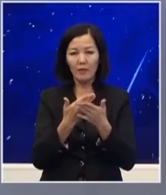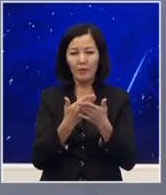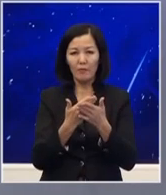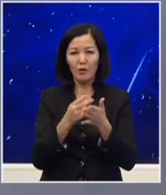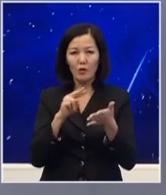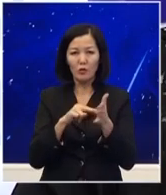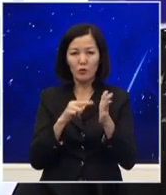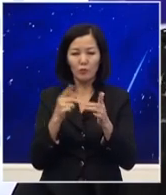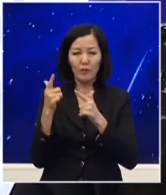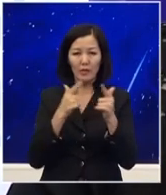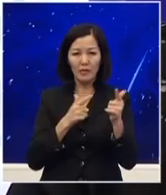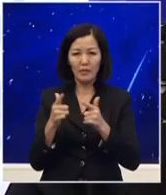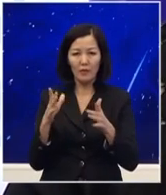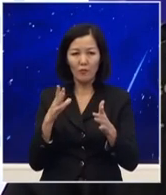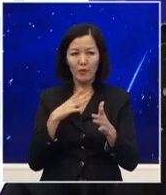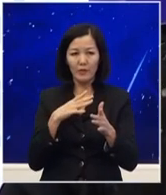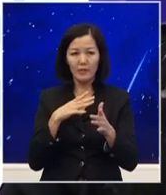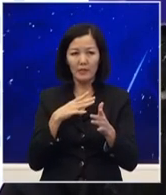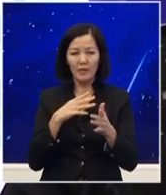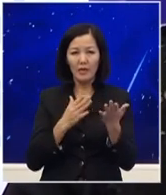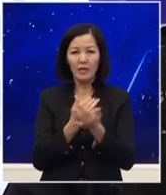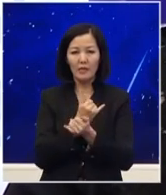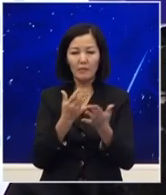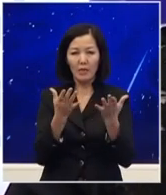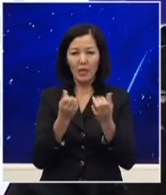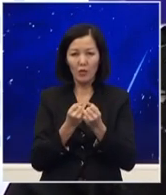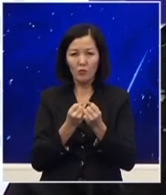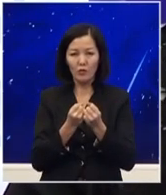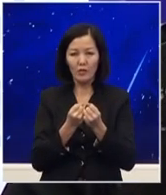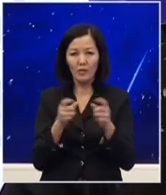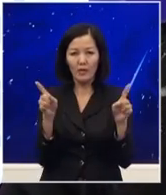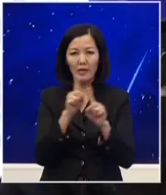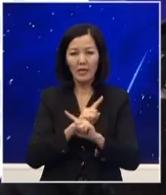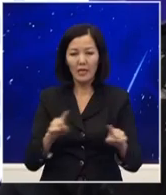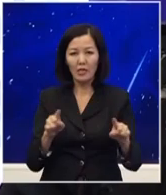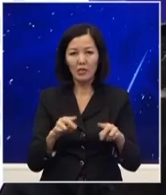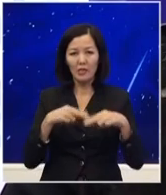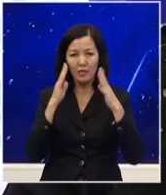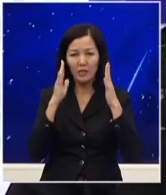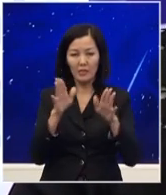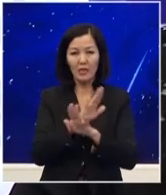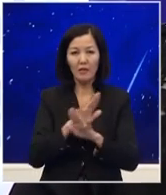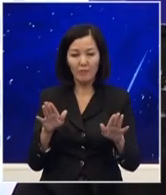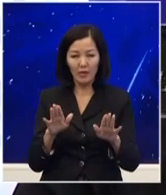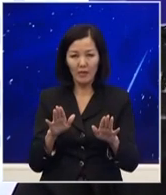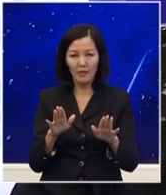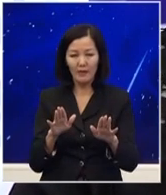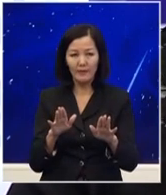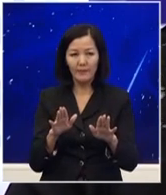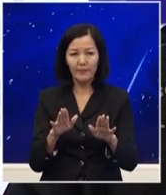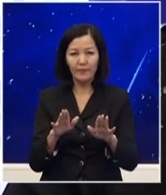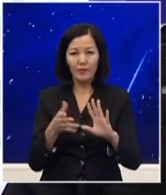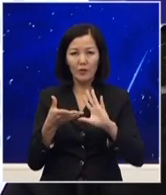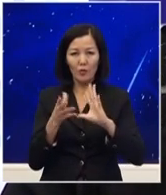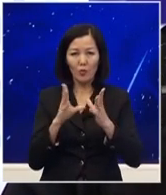жоспарын әзірлеу барысында қызмет алушылардың ерекшеліктері ескерілмеген жағдайлар болған. Және